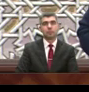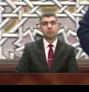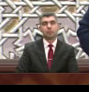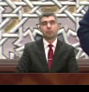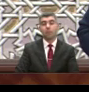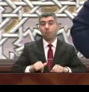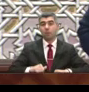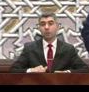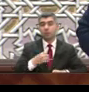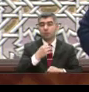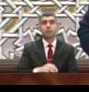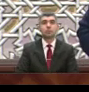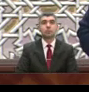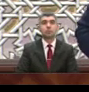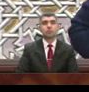السيد الوزير.